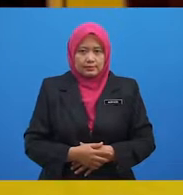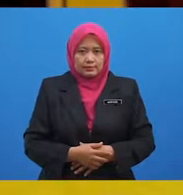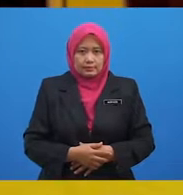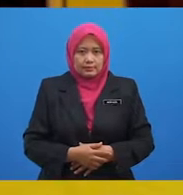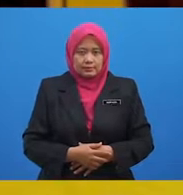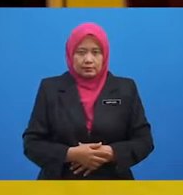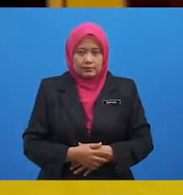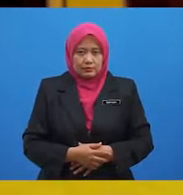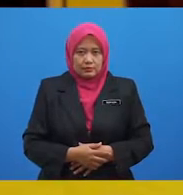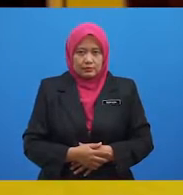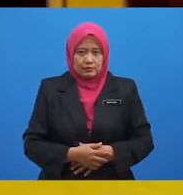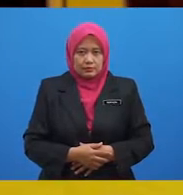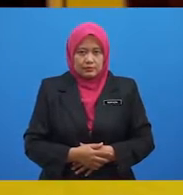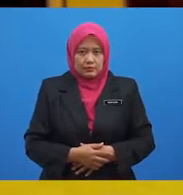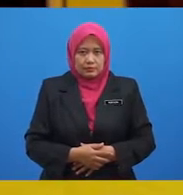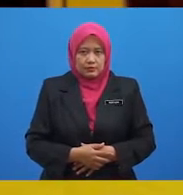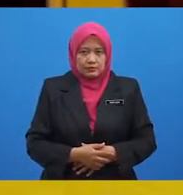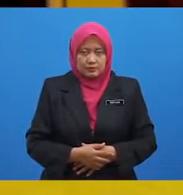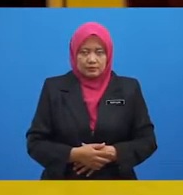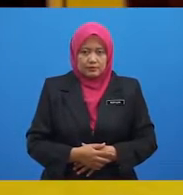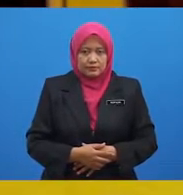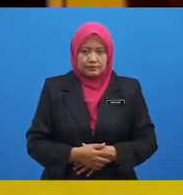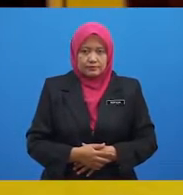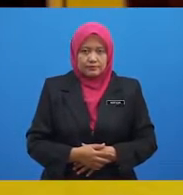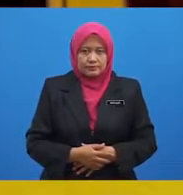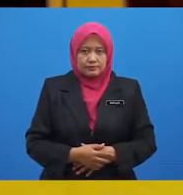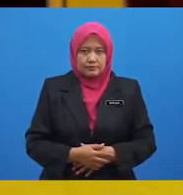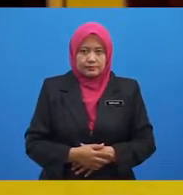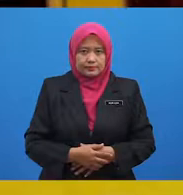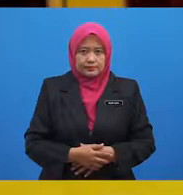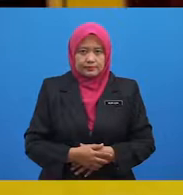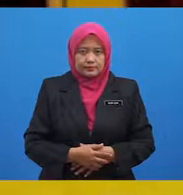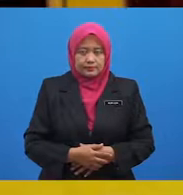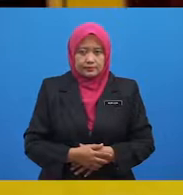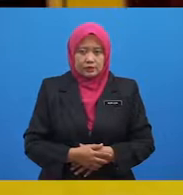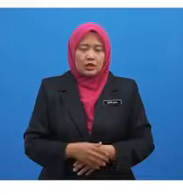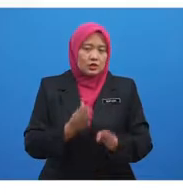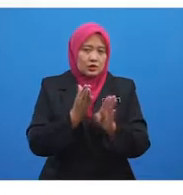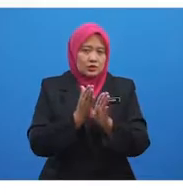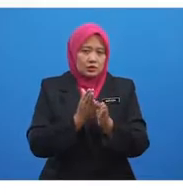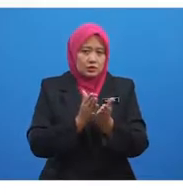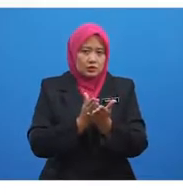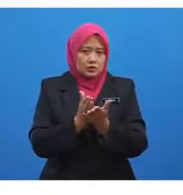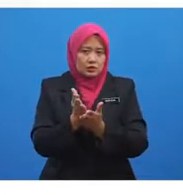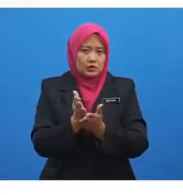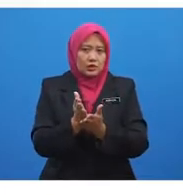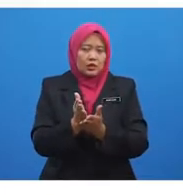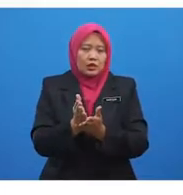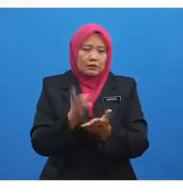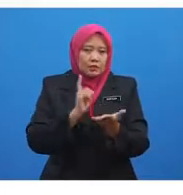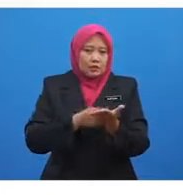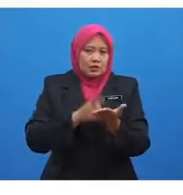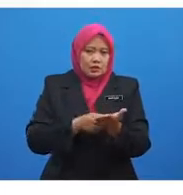44 tukang dan utas. Seterusnya, bilangan suku